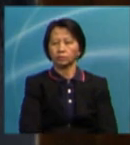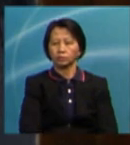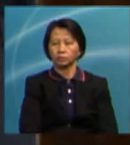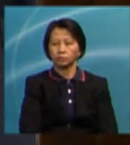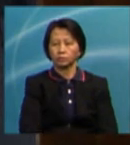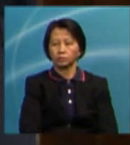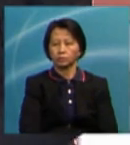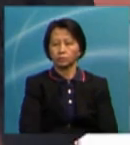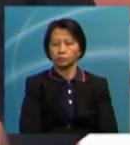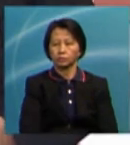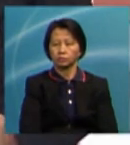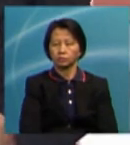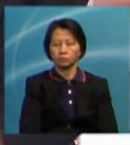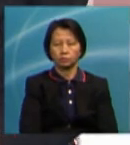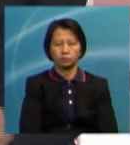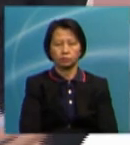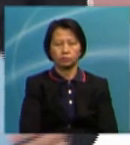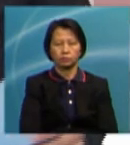Mas